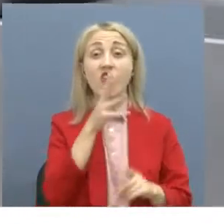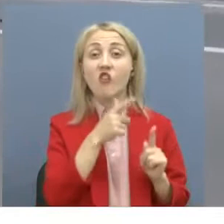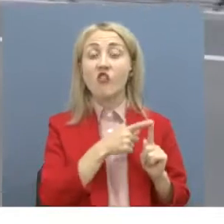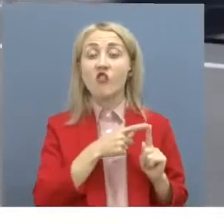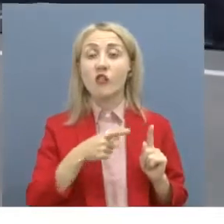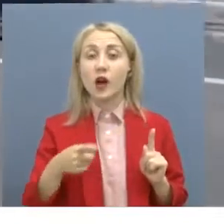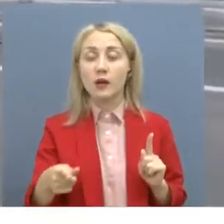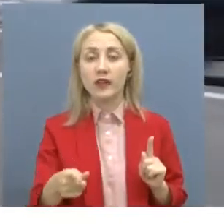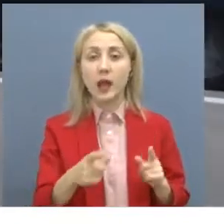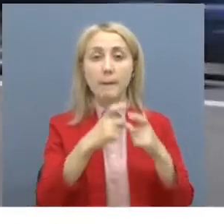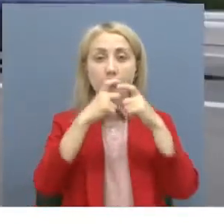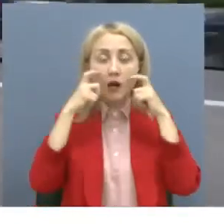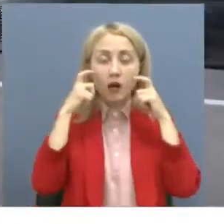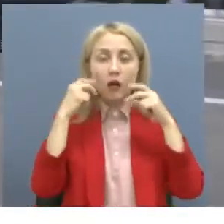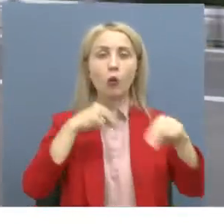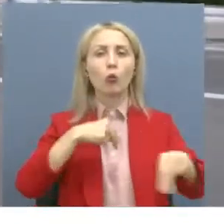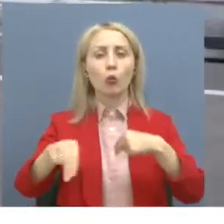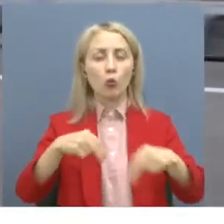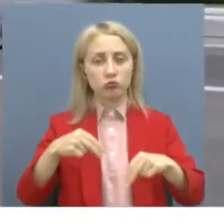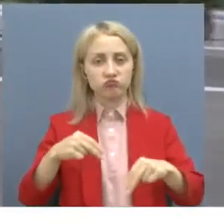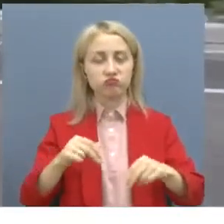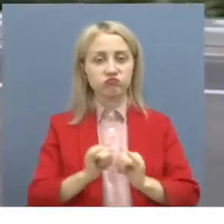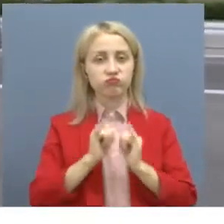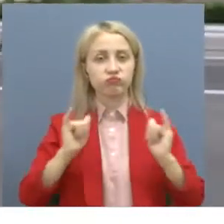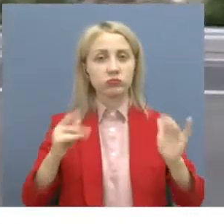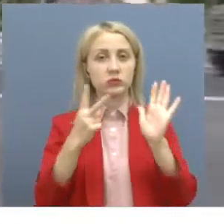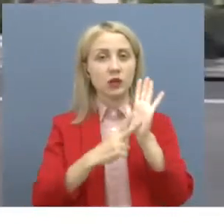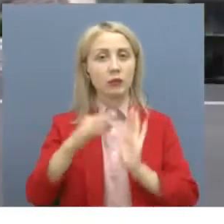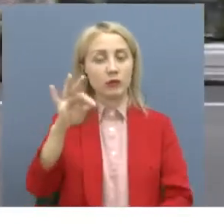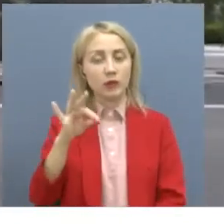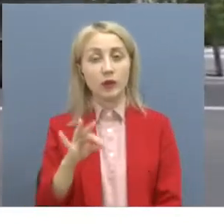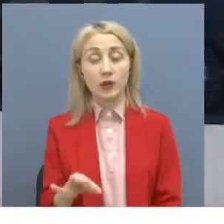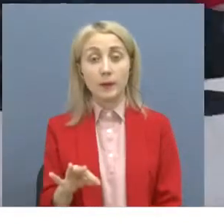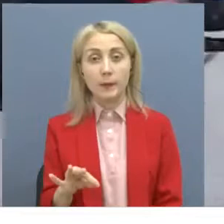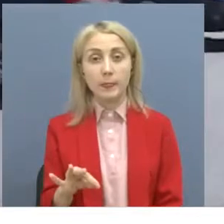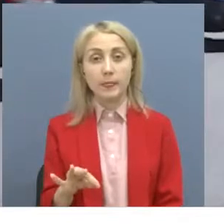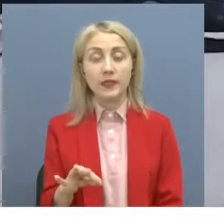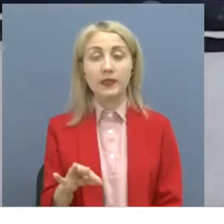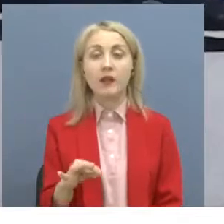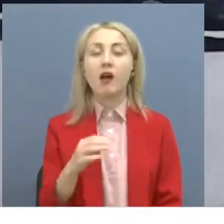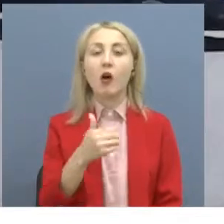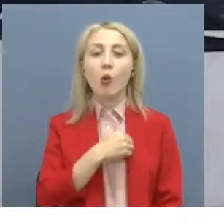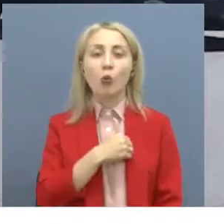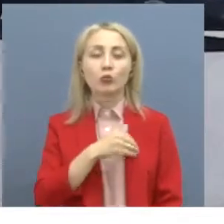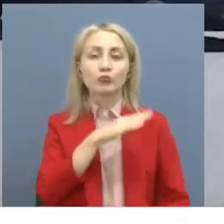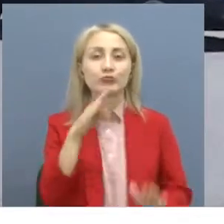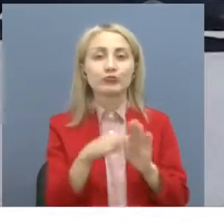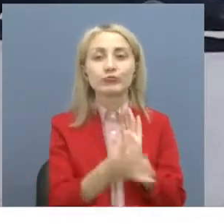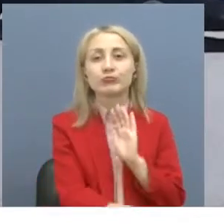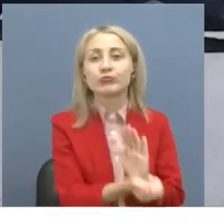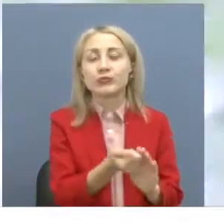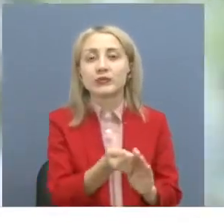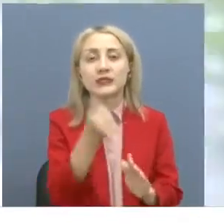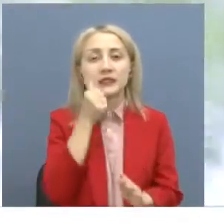сусынды сатып алу 70%-ке артқан және сұраныс зауыт өнімдеріне емес арзан қол күмәнді арақтарға түсіп отыр. Бұған